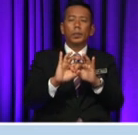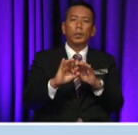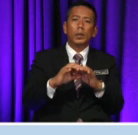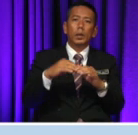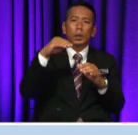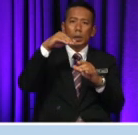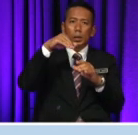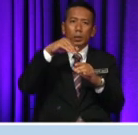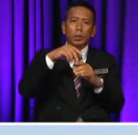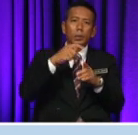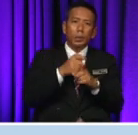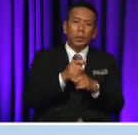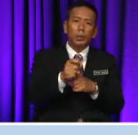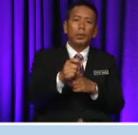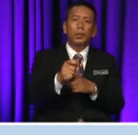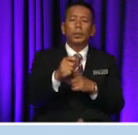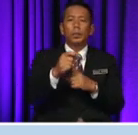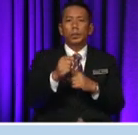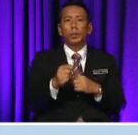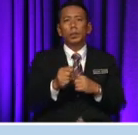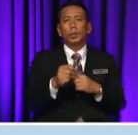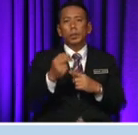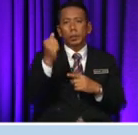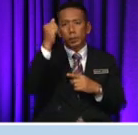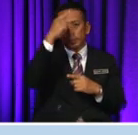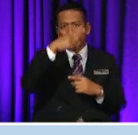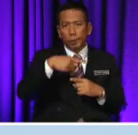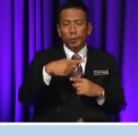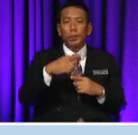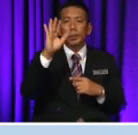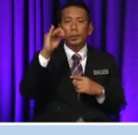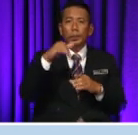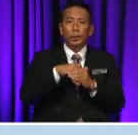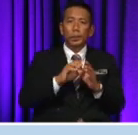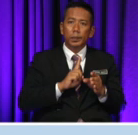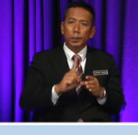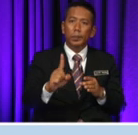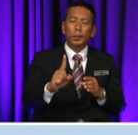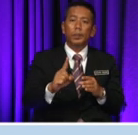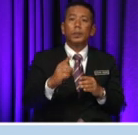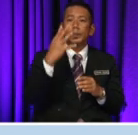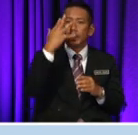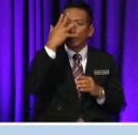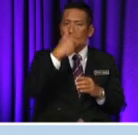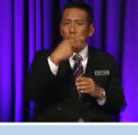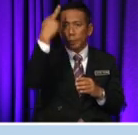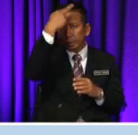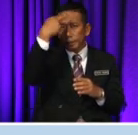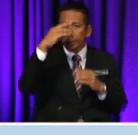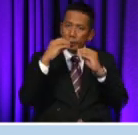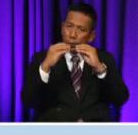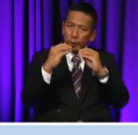jadi Safika dalam Islam Betapa cantiknya akhlak yang diajarkan oleh Rasulullah Shallallahu Alaihi Wasallam